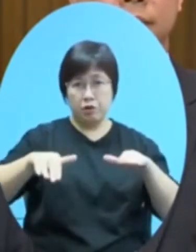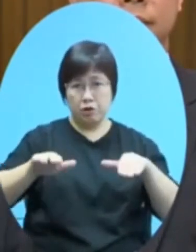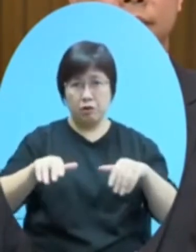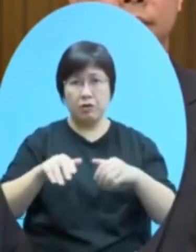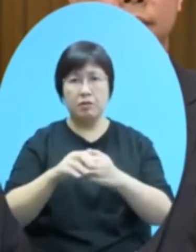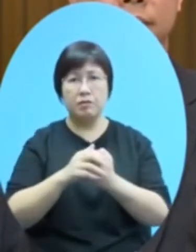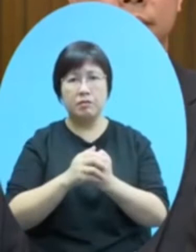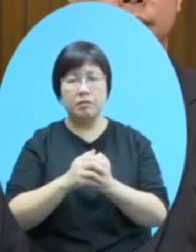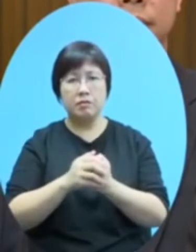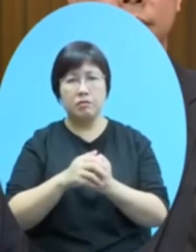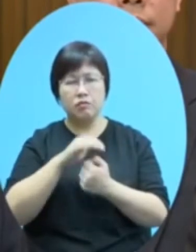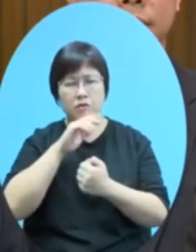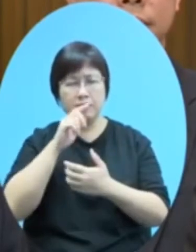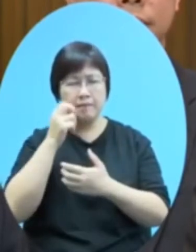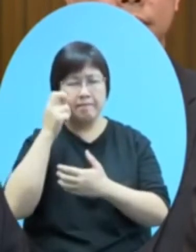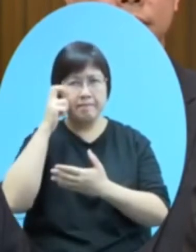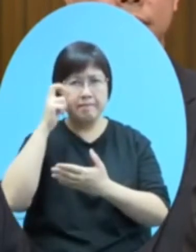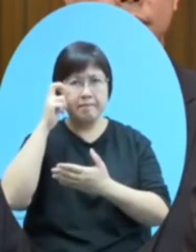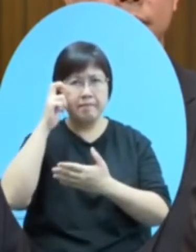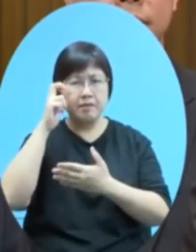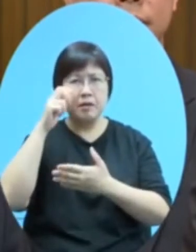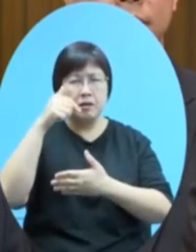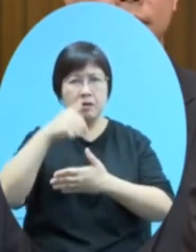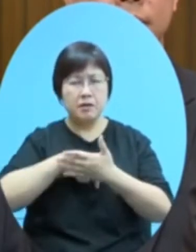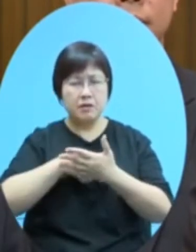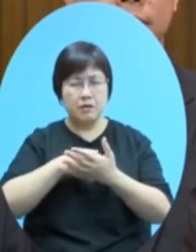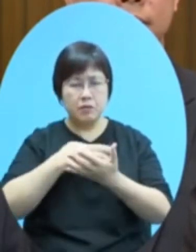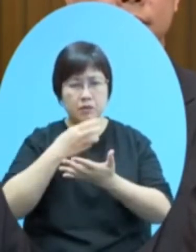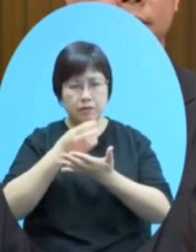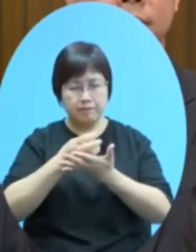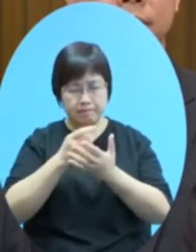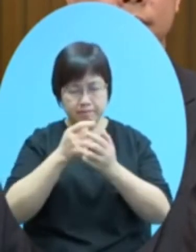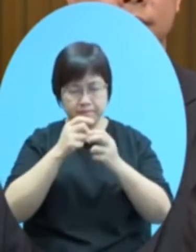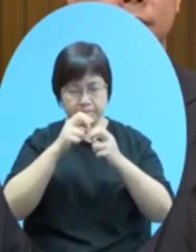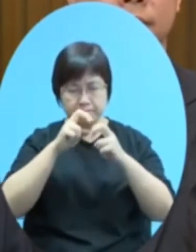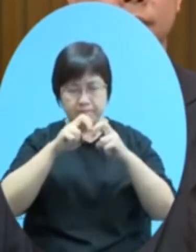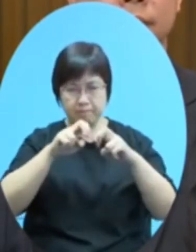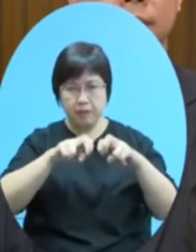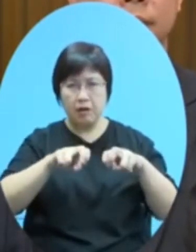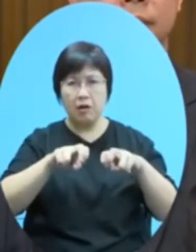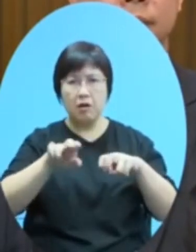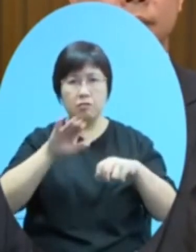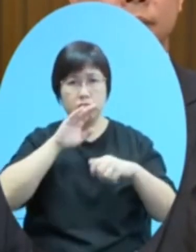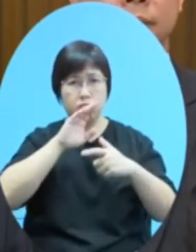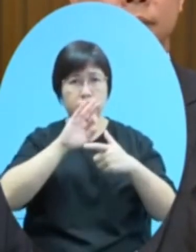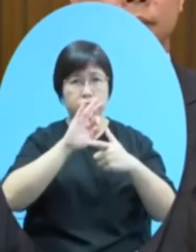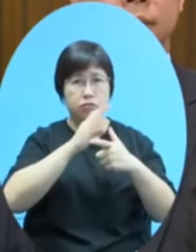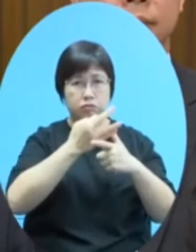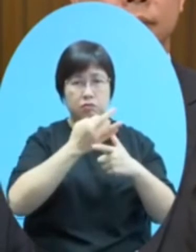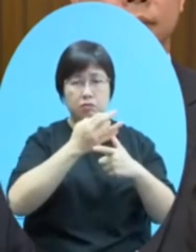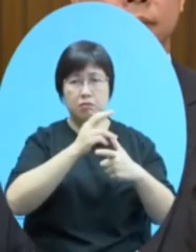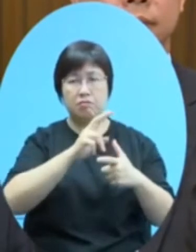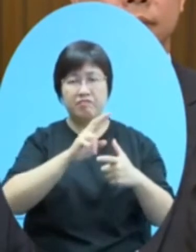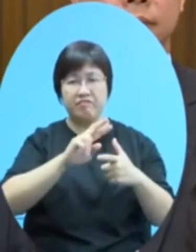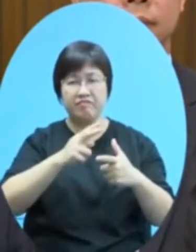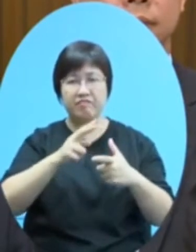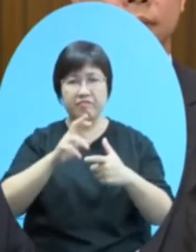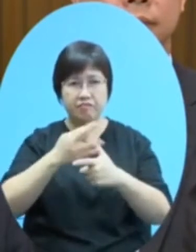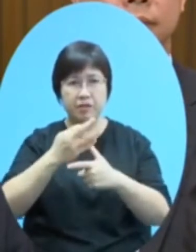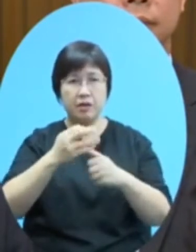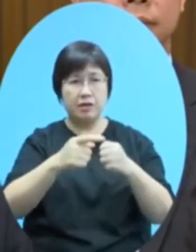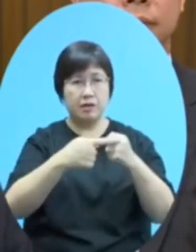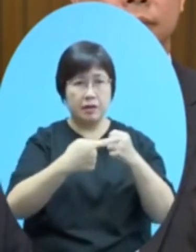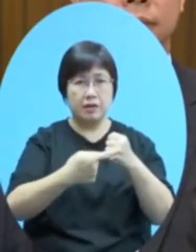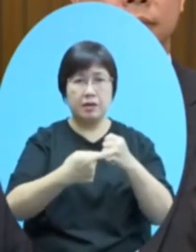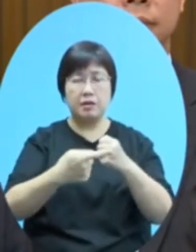但是呢，如果大家想深一層，仔細一看呢，如果是性調整第二季跟